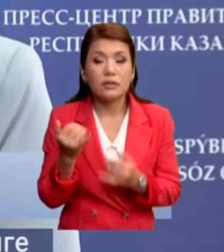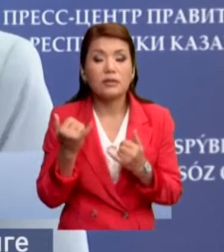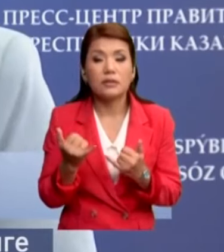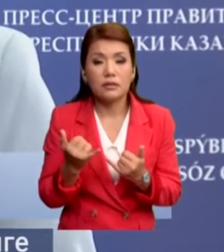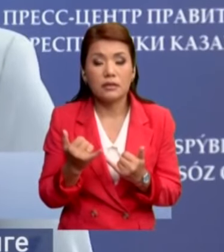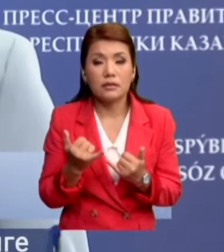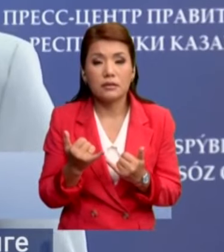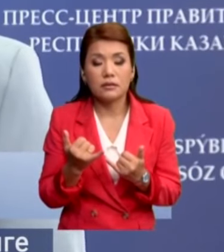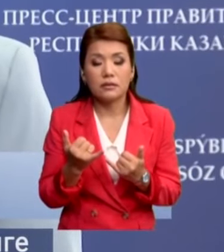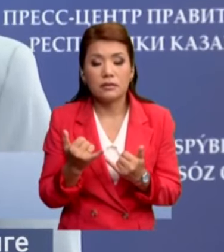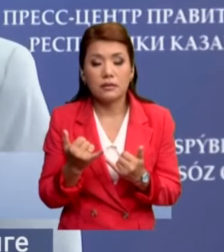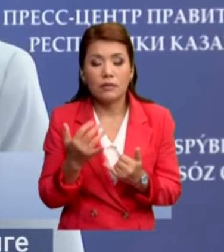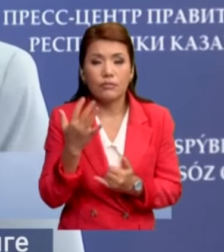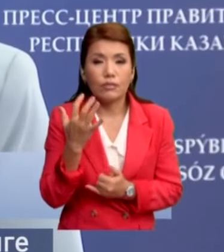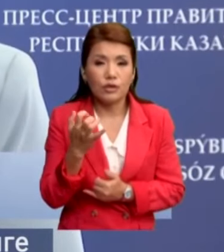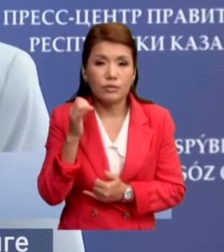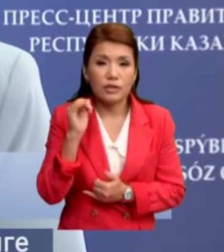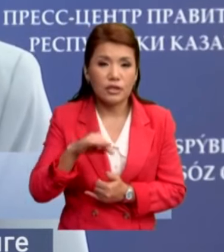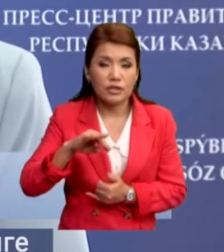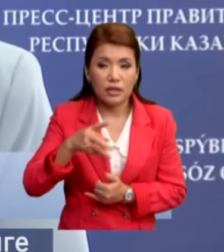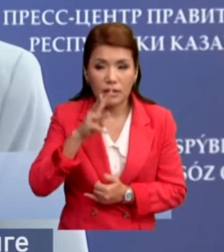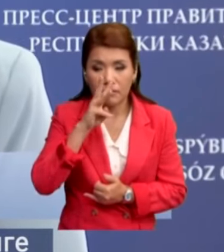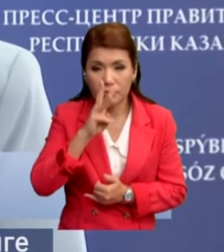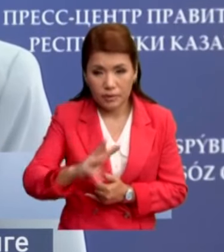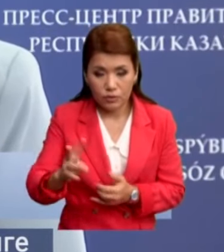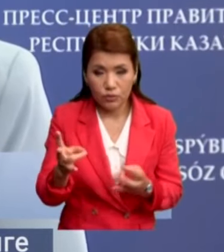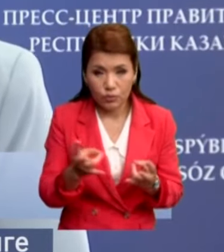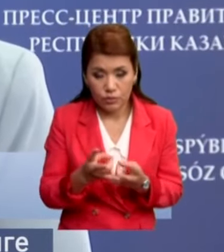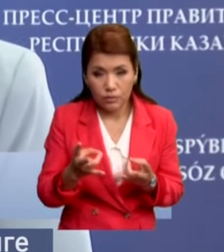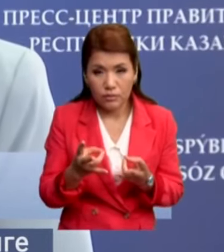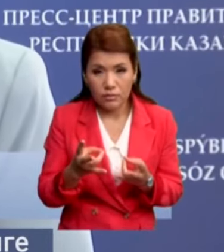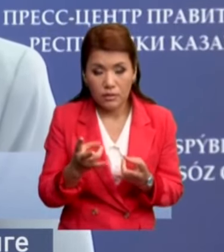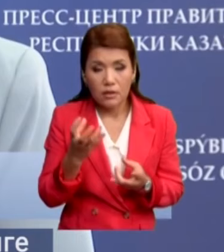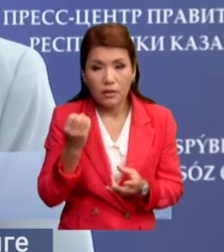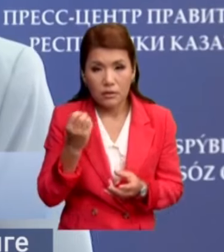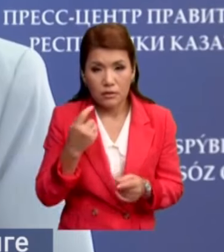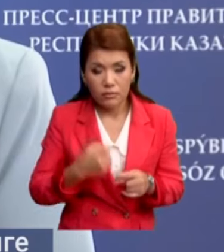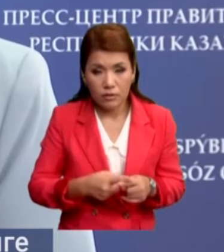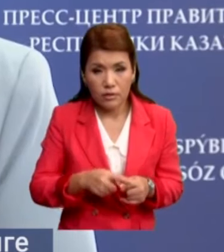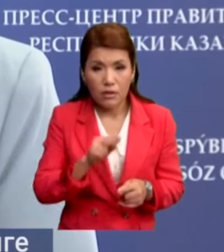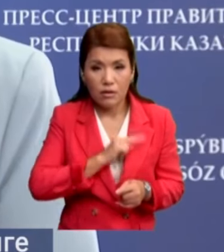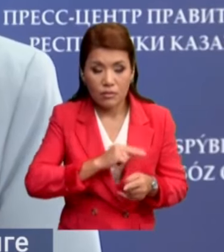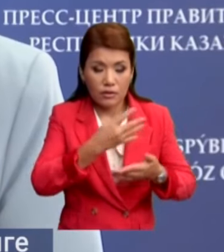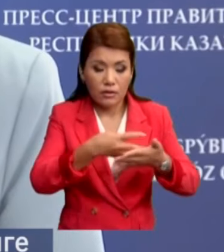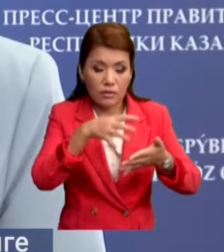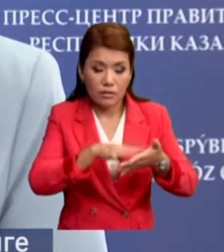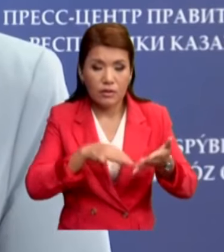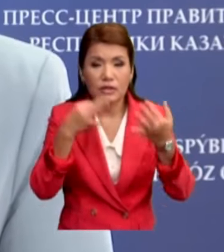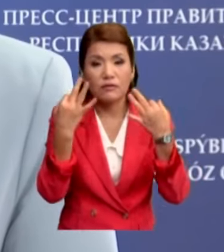уақытта 500 мың теңге еңбек ақысы керек, және де жұмыс графигі бос болу